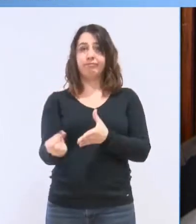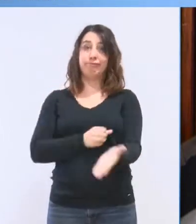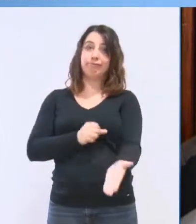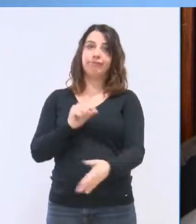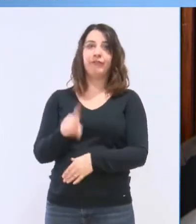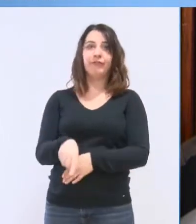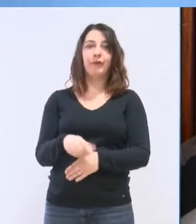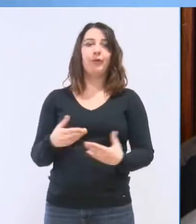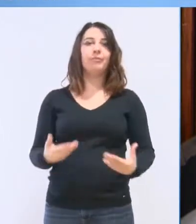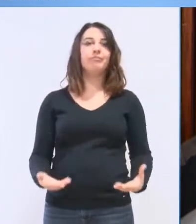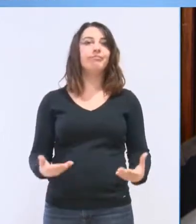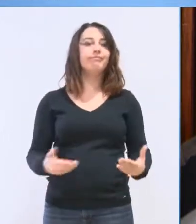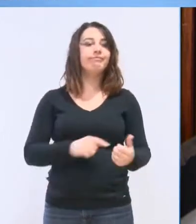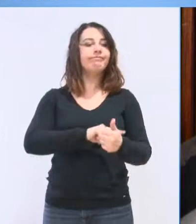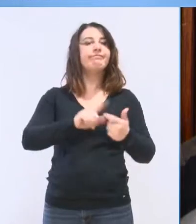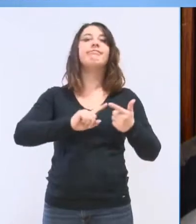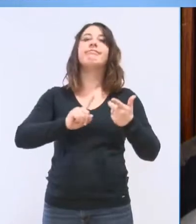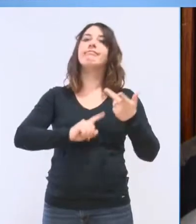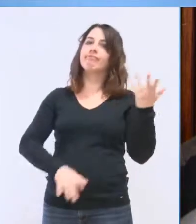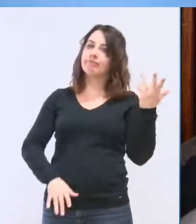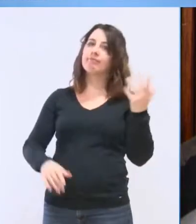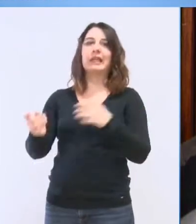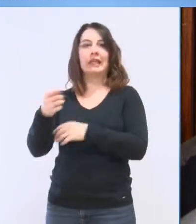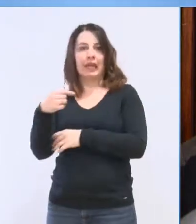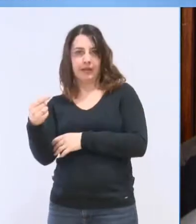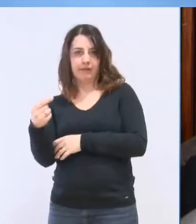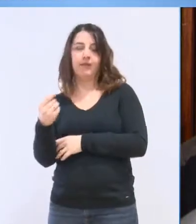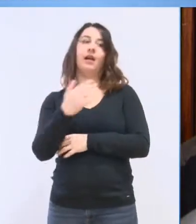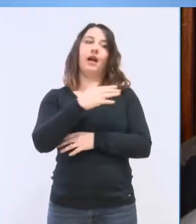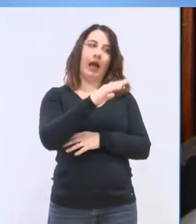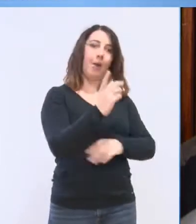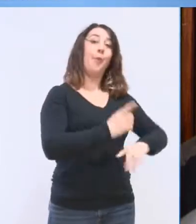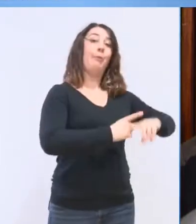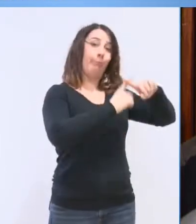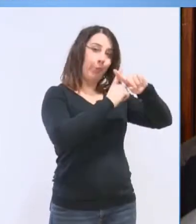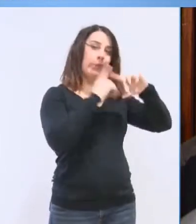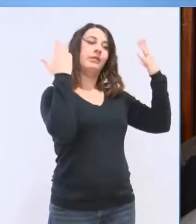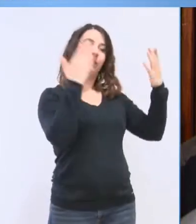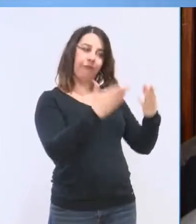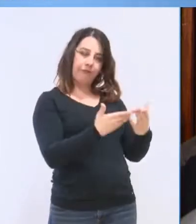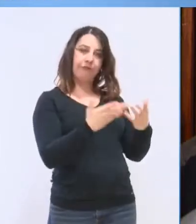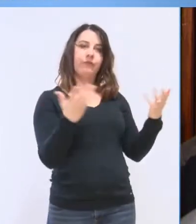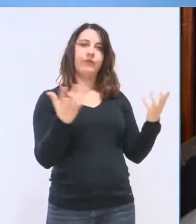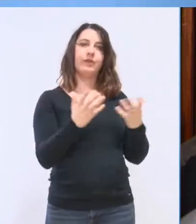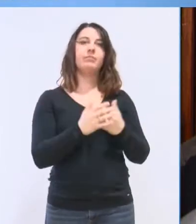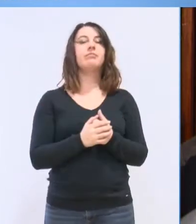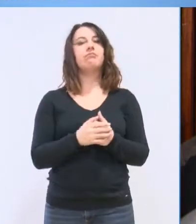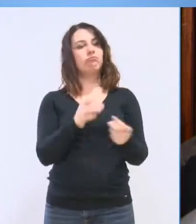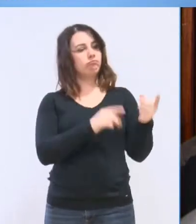Alors, voilà. Du côté du verre plein, je trouve que